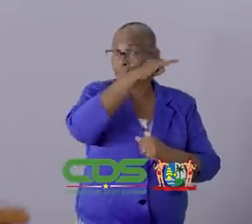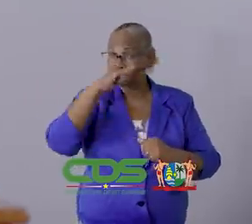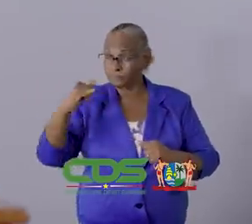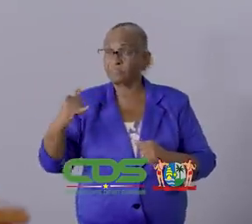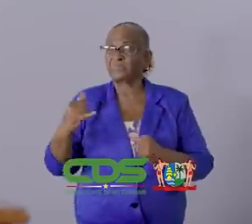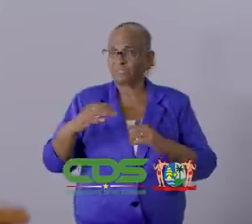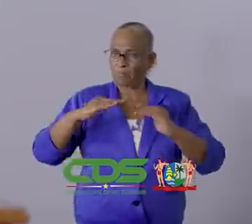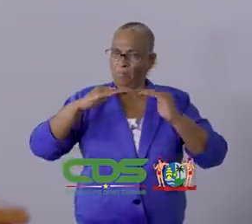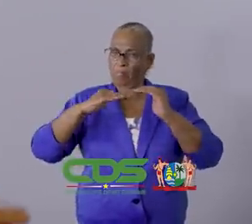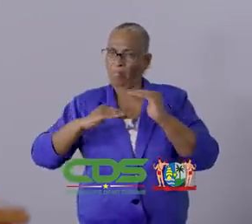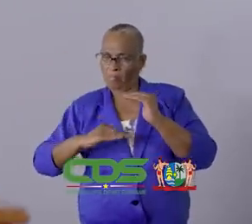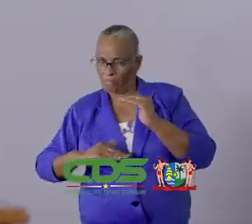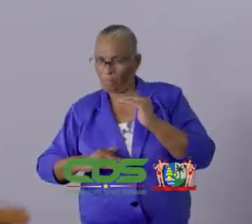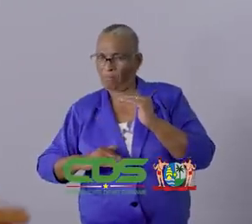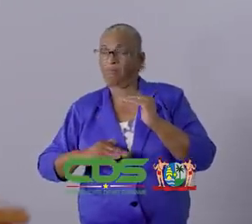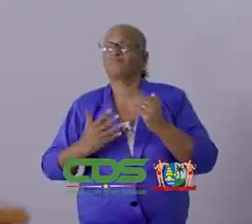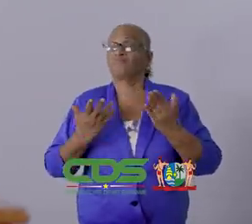beperkt.